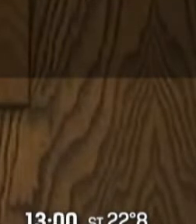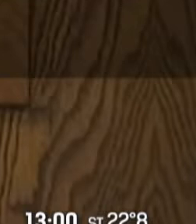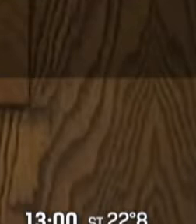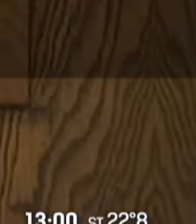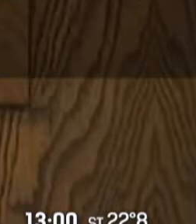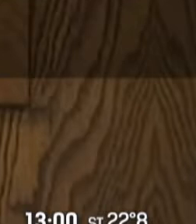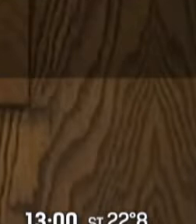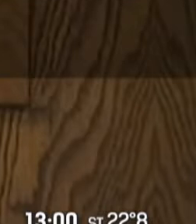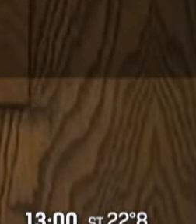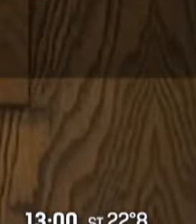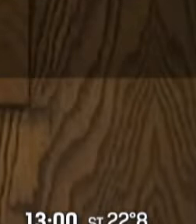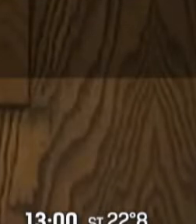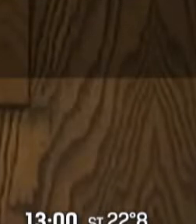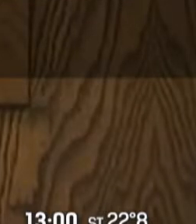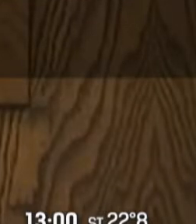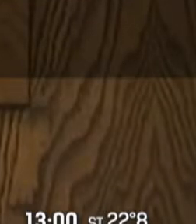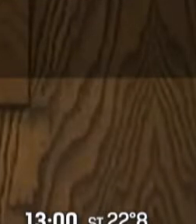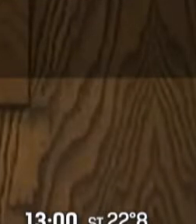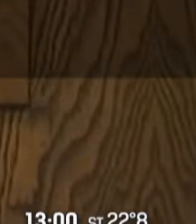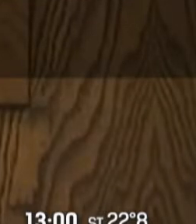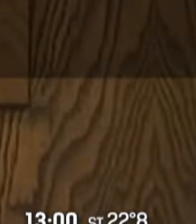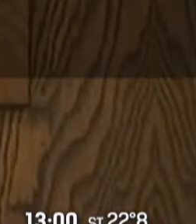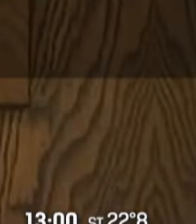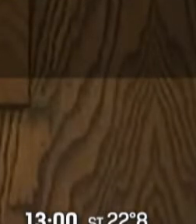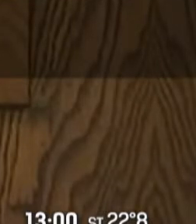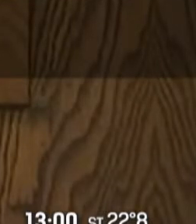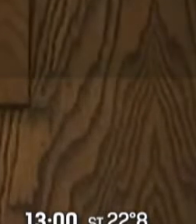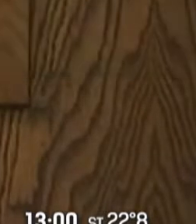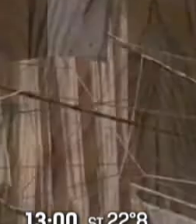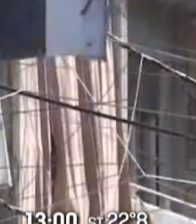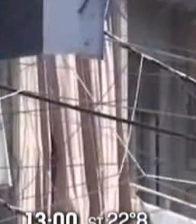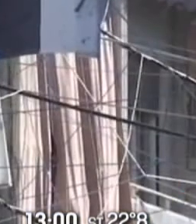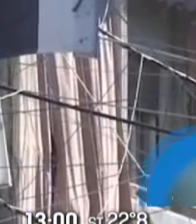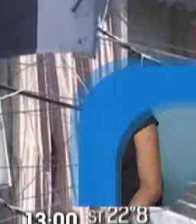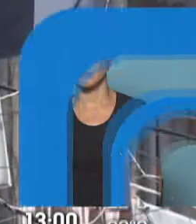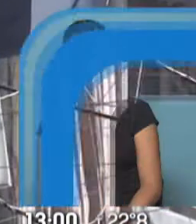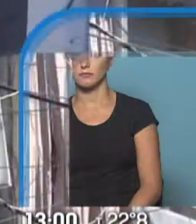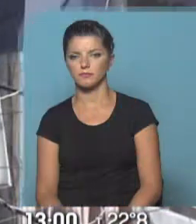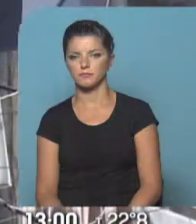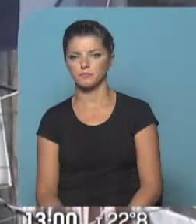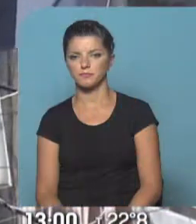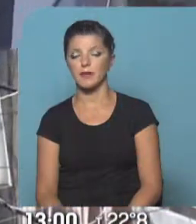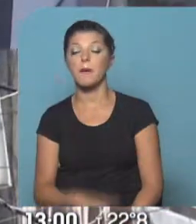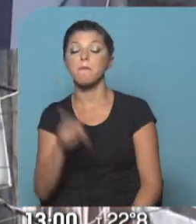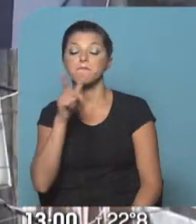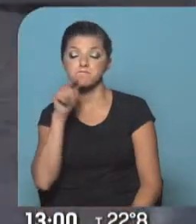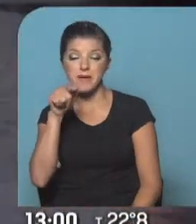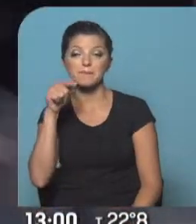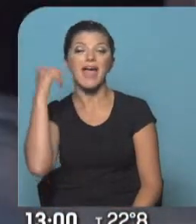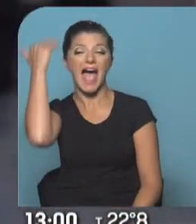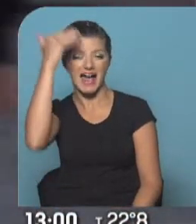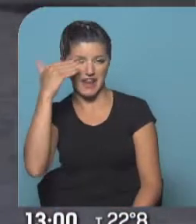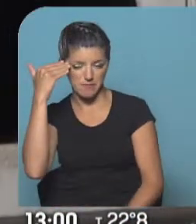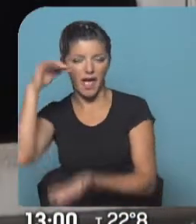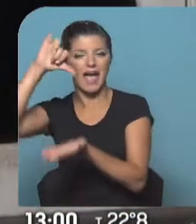وشعوبها والكف عن التدخل في شؤونها وخياراتها. Todo indica que Arabia Saudita e